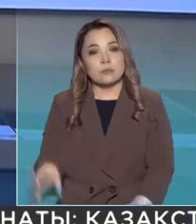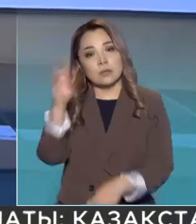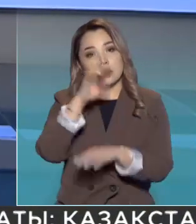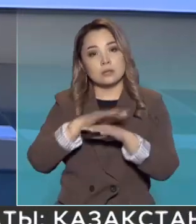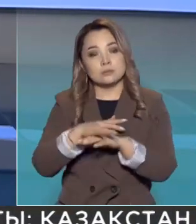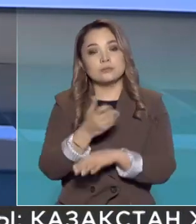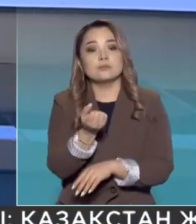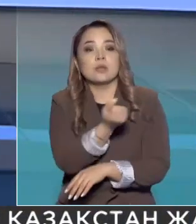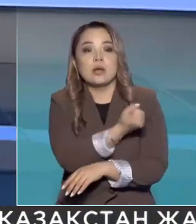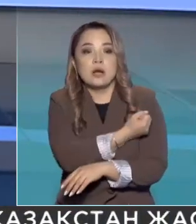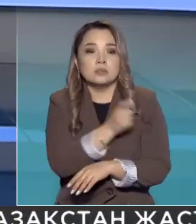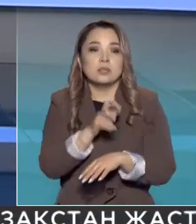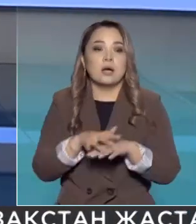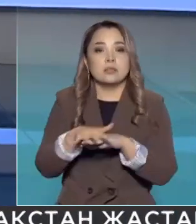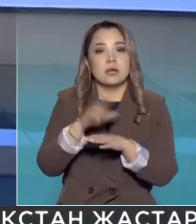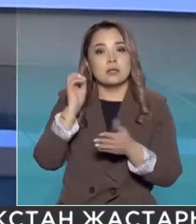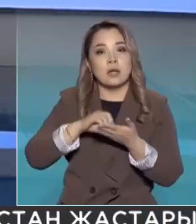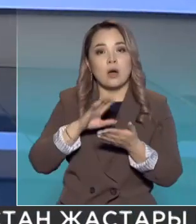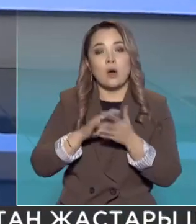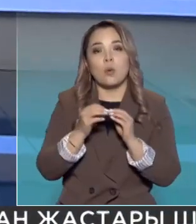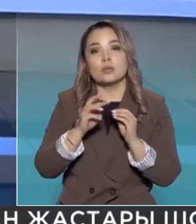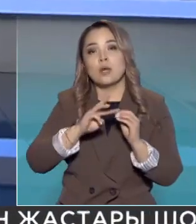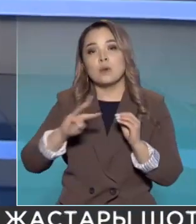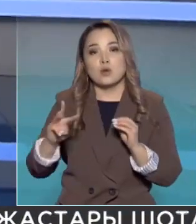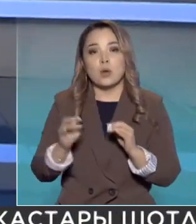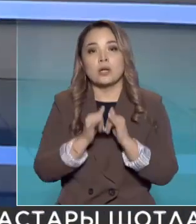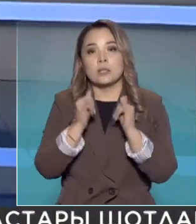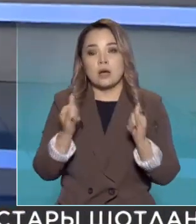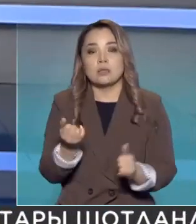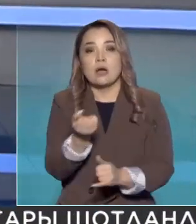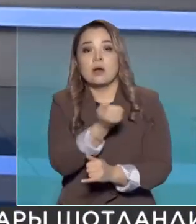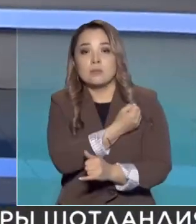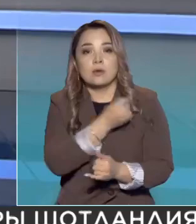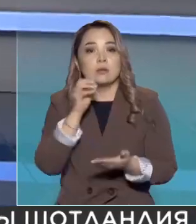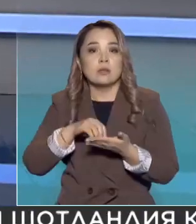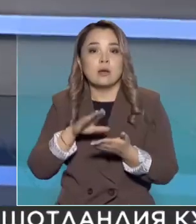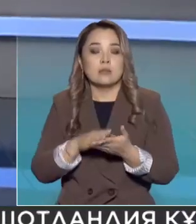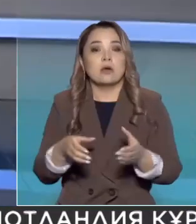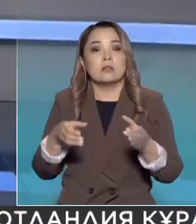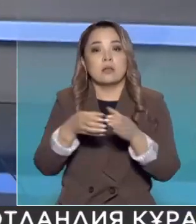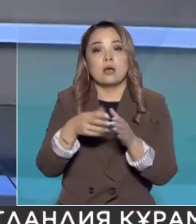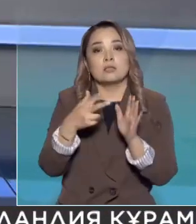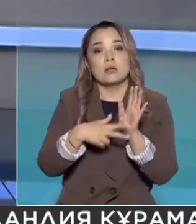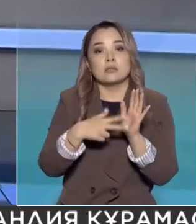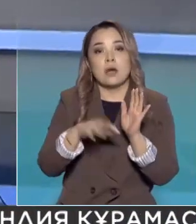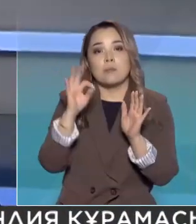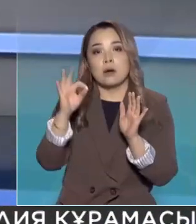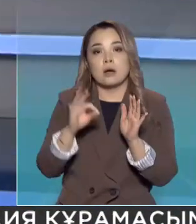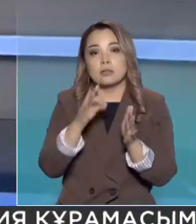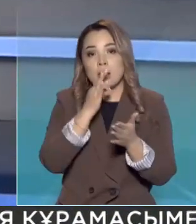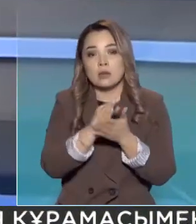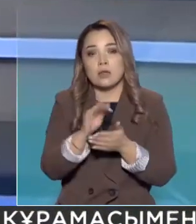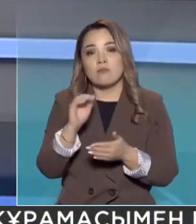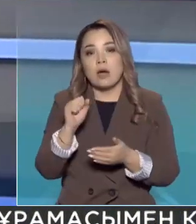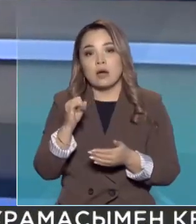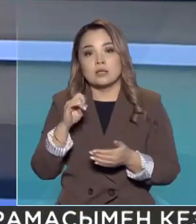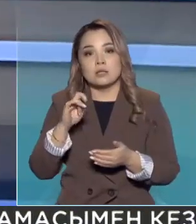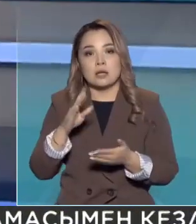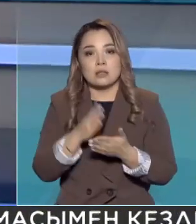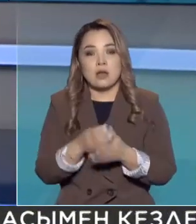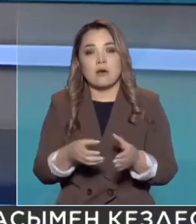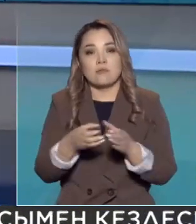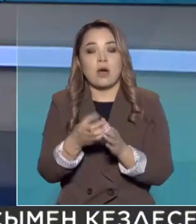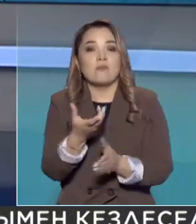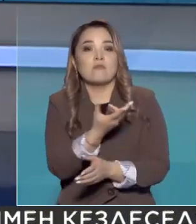Елімізде вакцина салдырғандар саны 10 миллионнан асты. Бұл екпе алатын контингенттің 80%. Үкімет тарапынан Pfizer вакцинасын